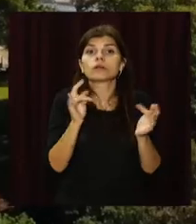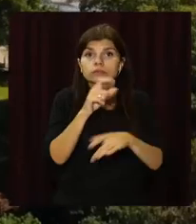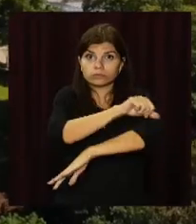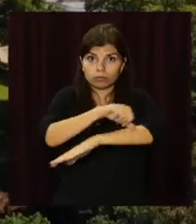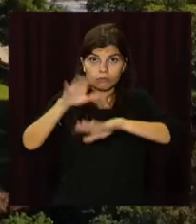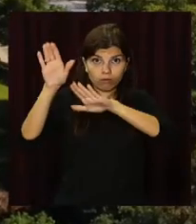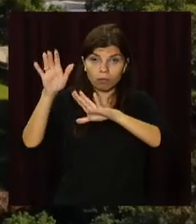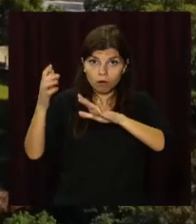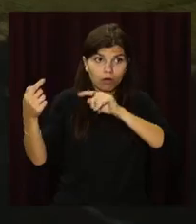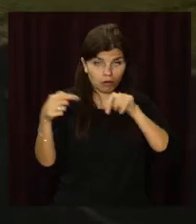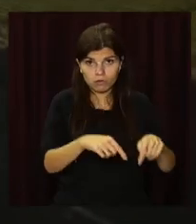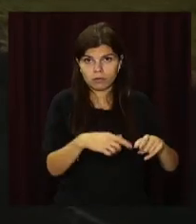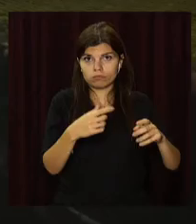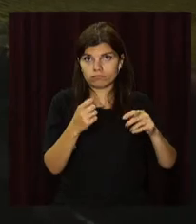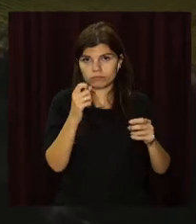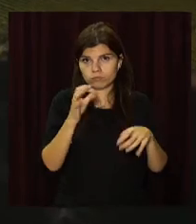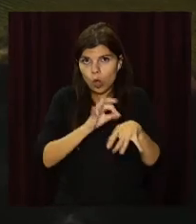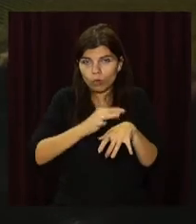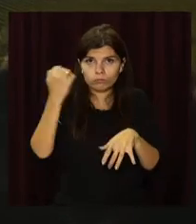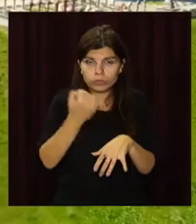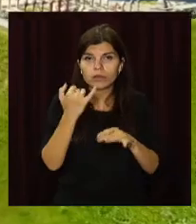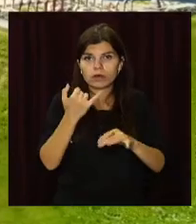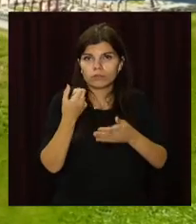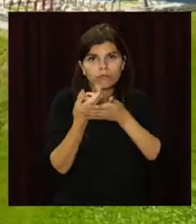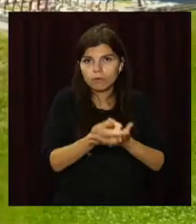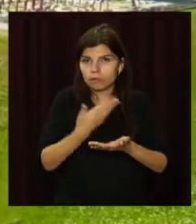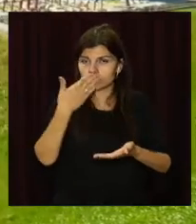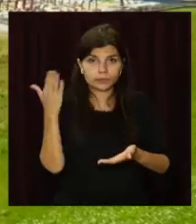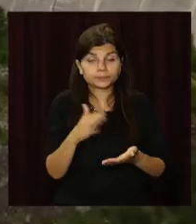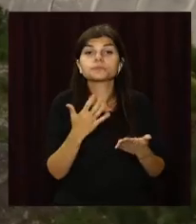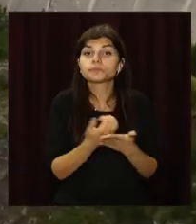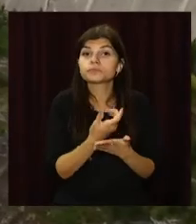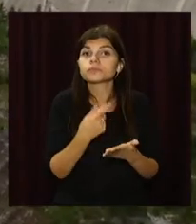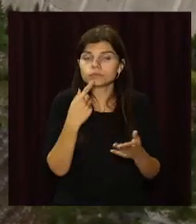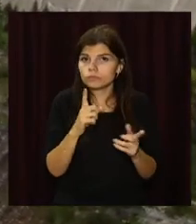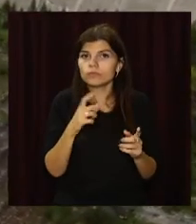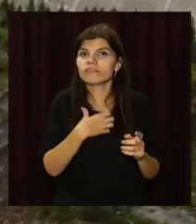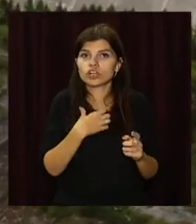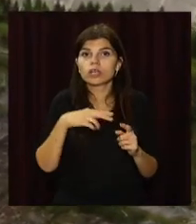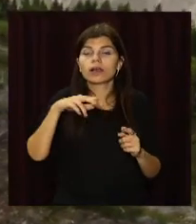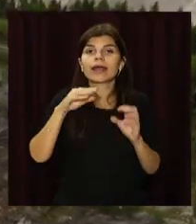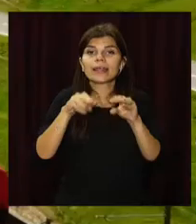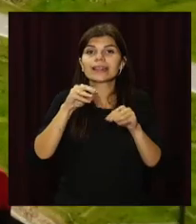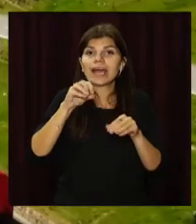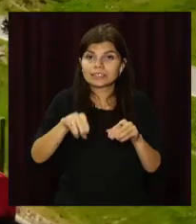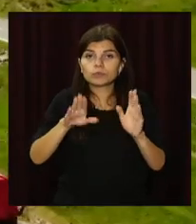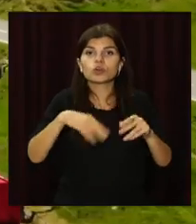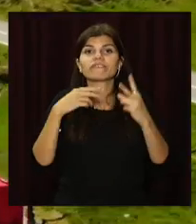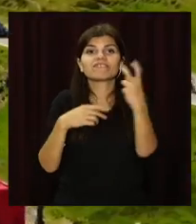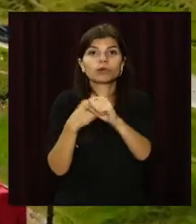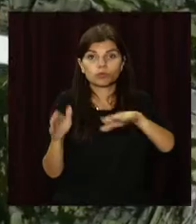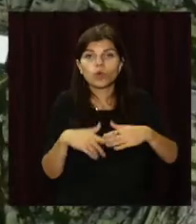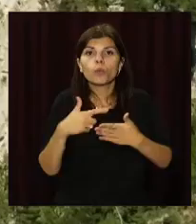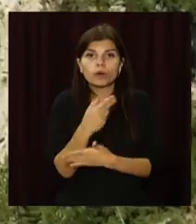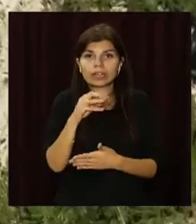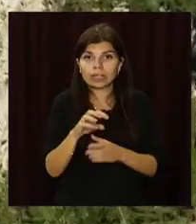мають заповнити форму, а ті, хто під час в'їзду надає ПЛР-тест, повинні пройти другий протягом тижня. Крім того, відсьогодні, аби зайти